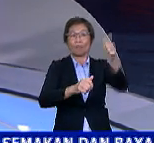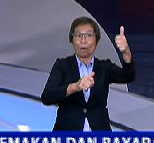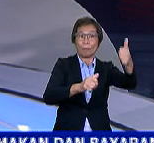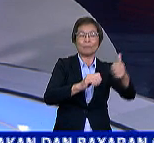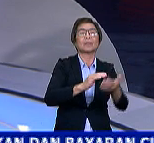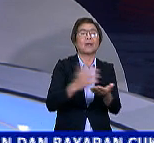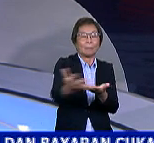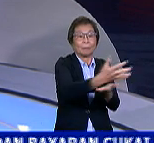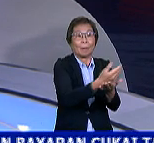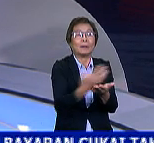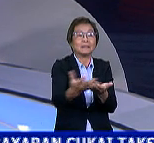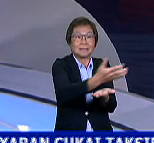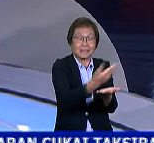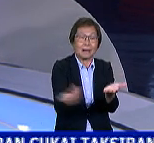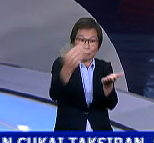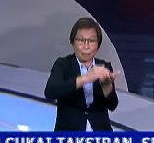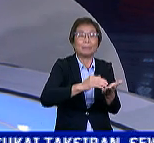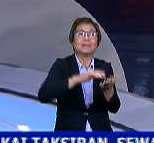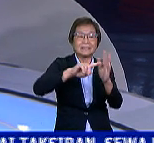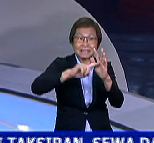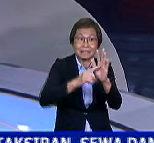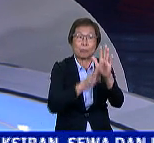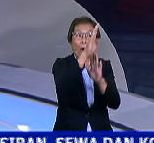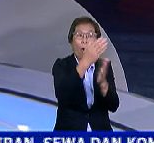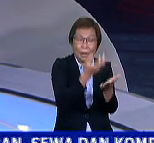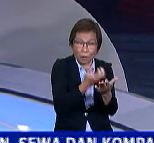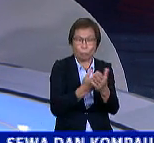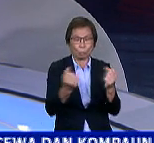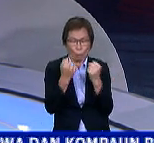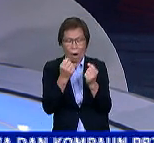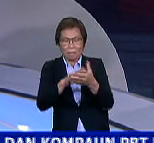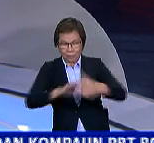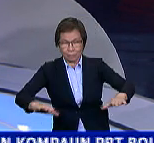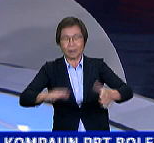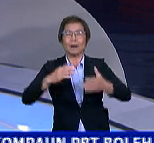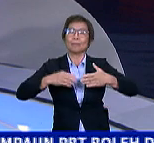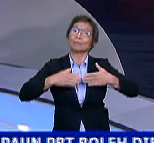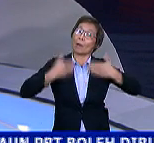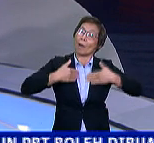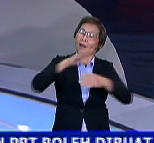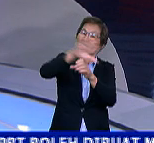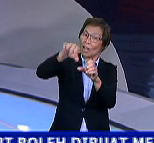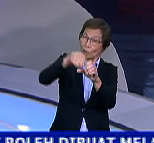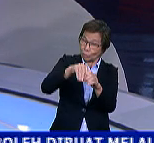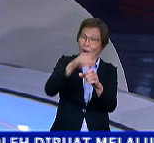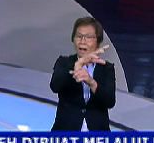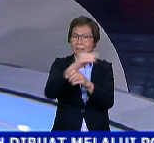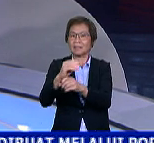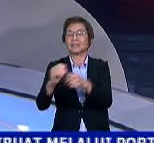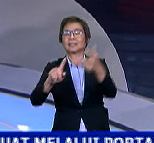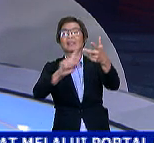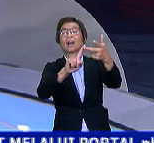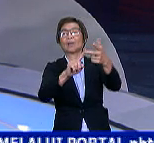menjana semula ekonomi. Kedua, memperkukuh keselamatan, kesejahteraan dan inklusiviti. Serta